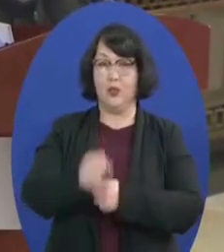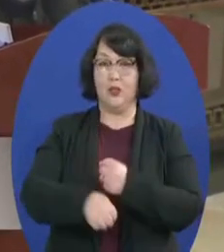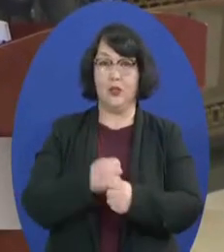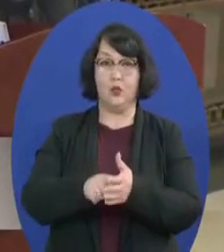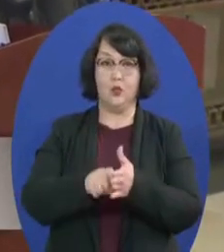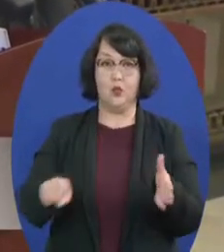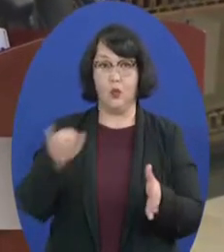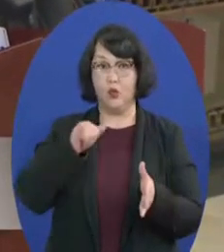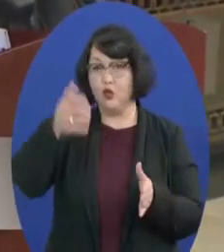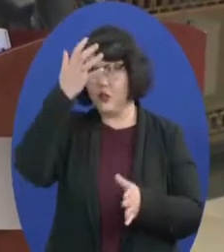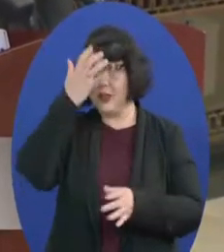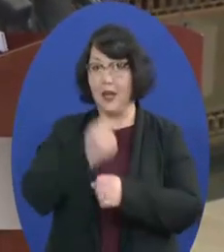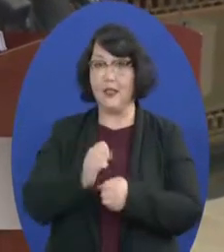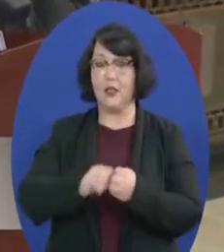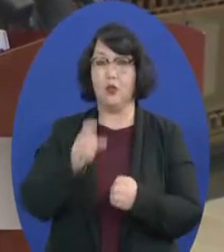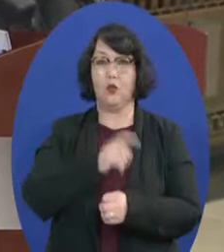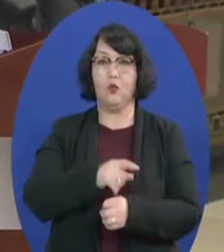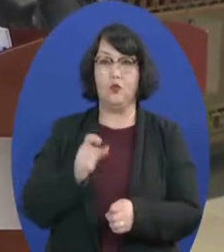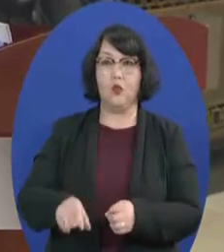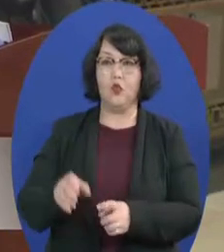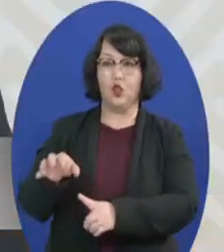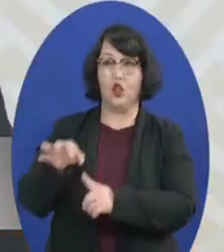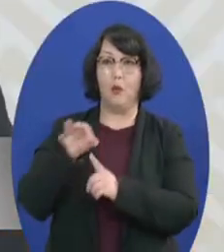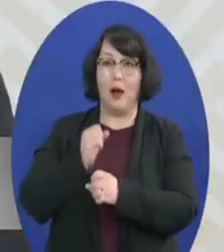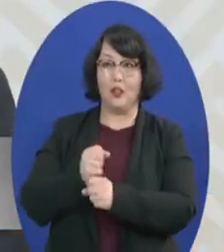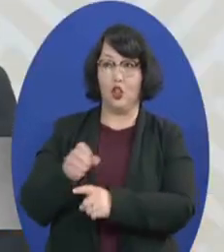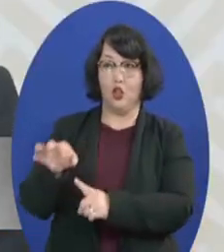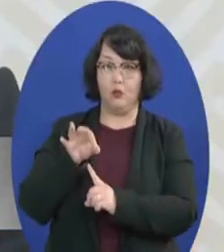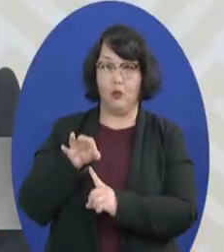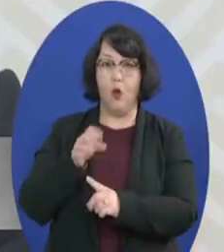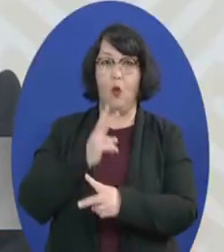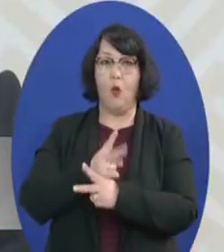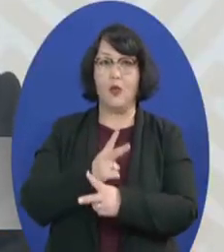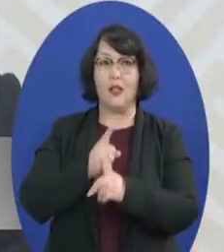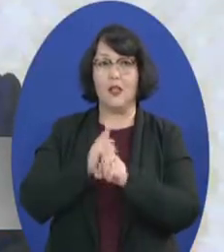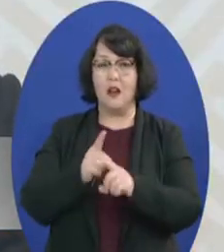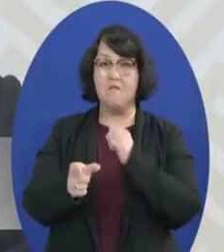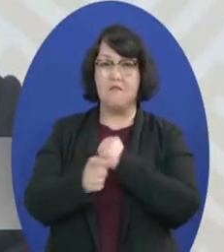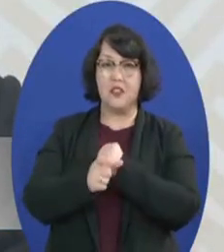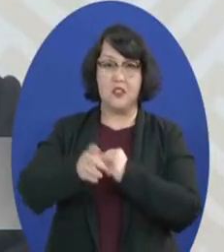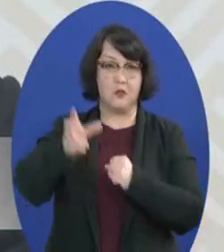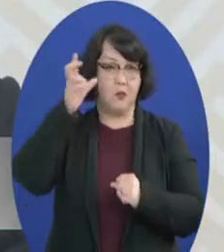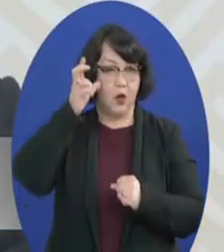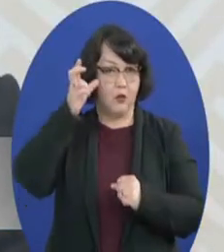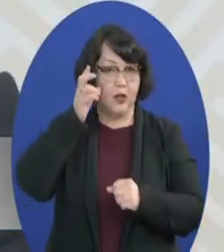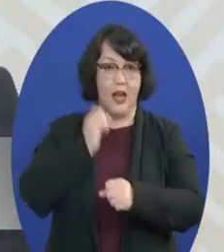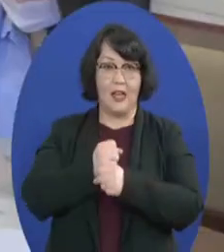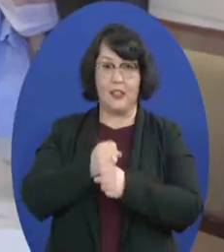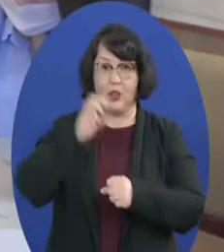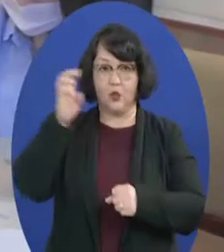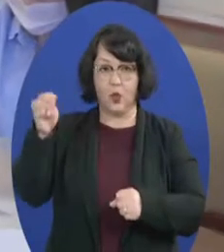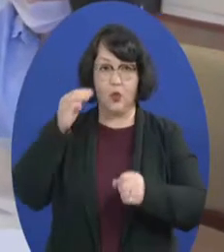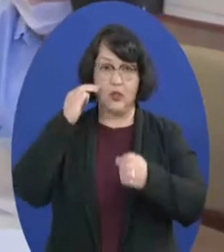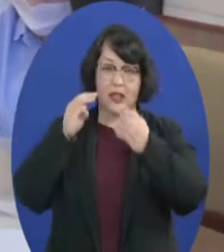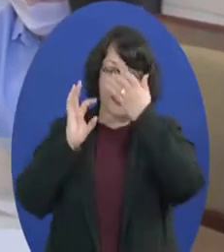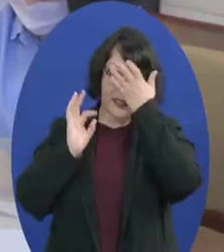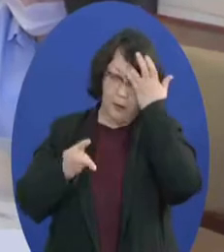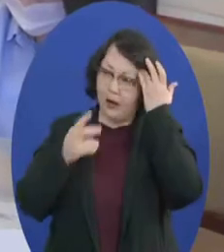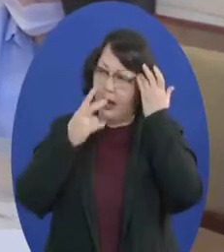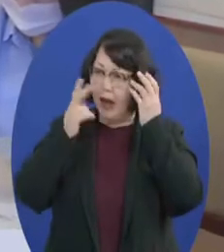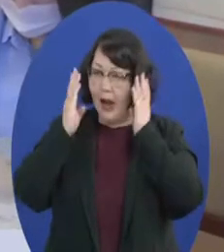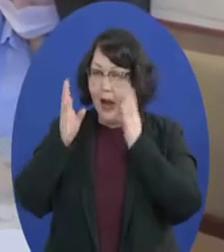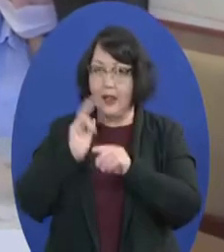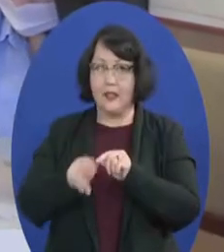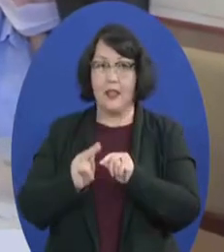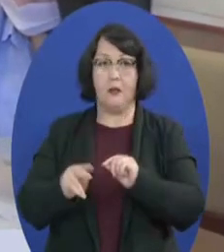хугацаанд улс төрийн албан тушаалтнуудыг томилцохдоо ямар нэгэн хуулийн шаардлага мэрэгжил боловсрал ажлын туршлагыг нь харгалзан